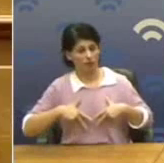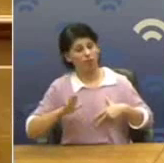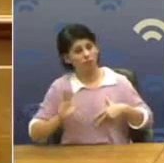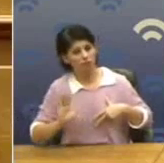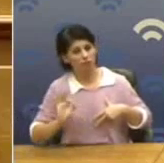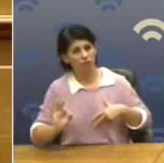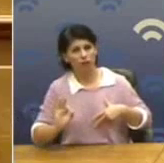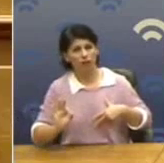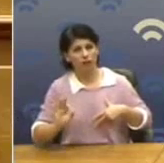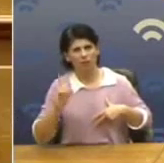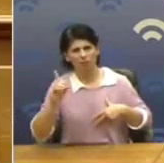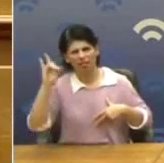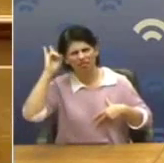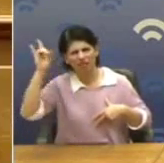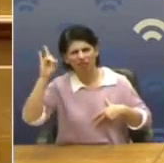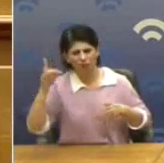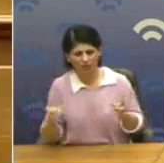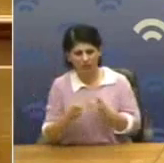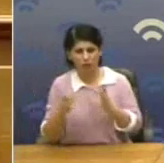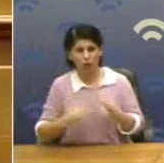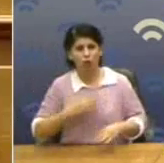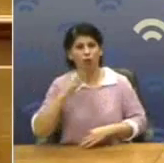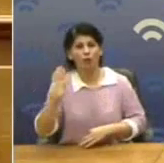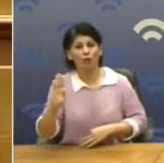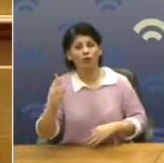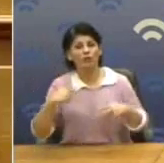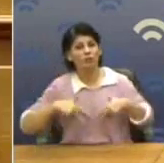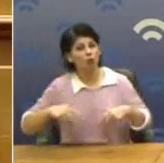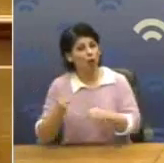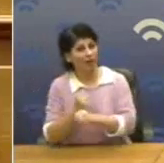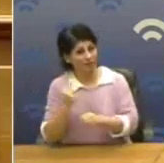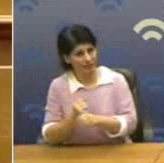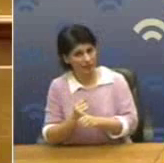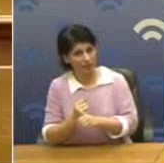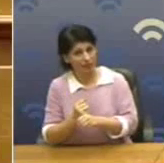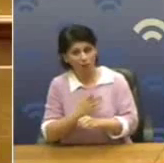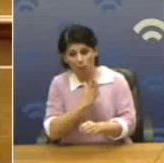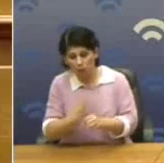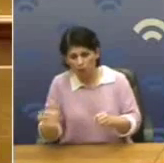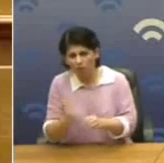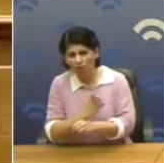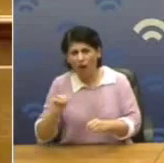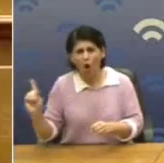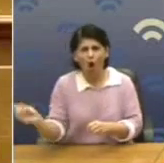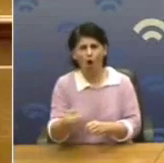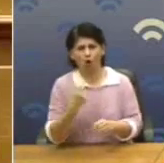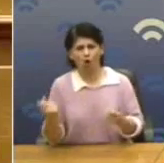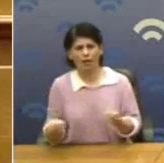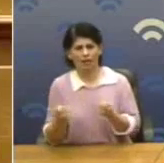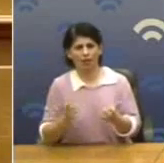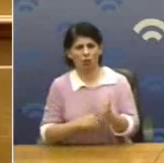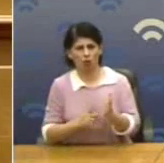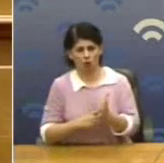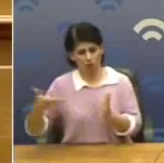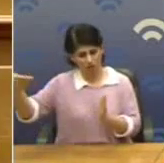μια διαβολική σύμπτωση ο κύριος Βρούτσης ήταν ο υπουργός της εργασίας που διέλυσε όλους τους εργασιακούς νόμους φέρνοντας